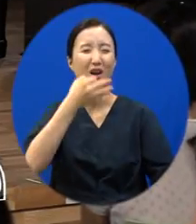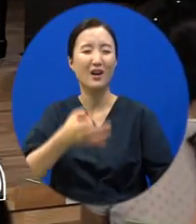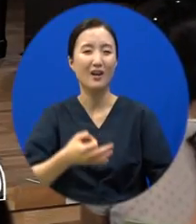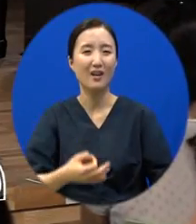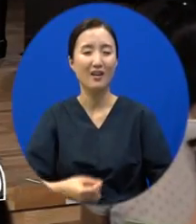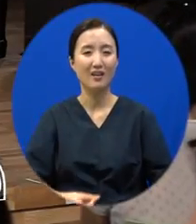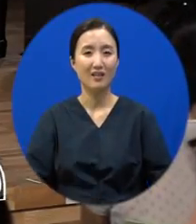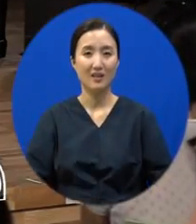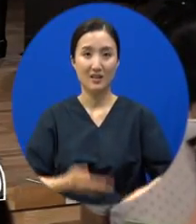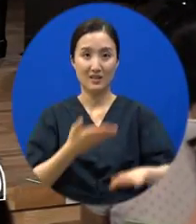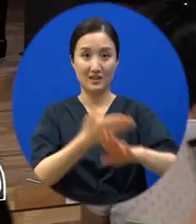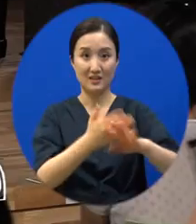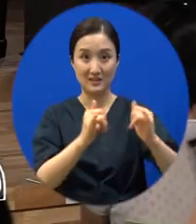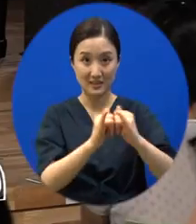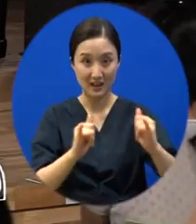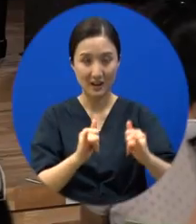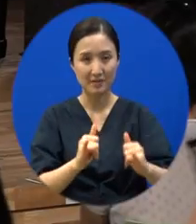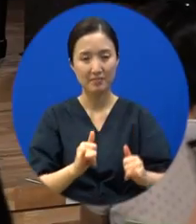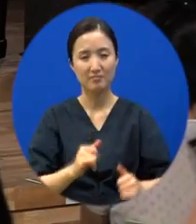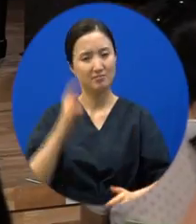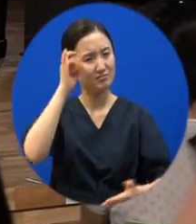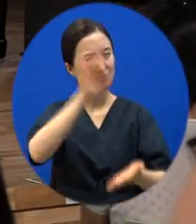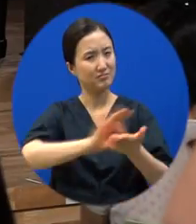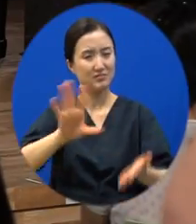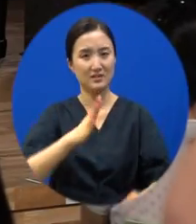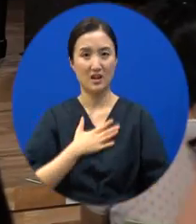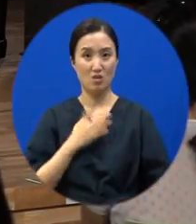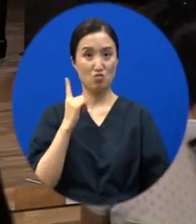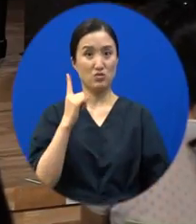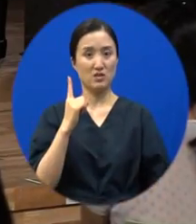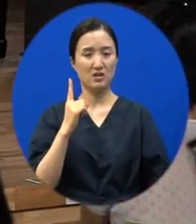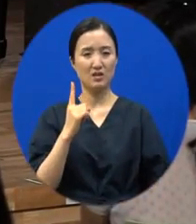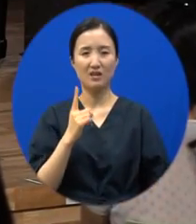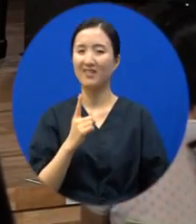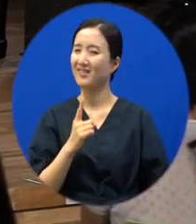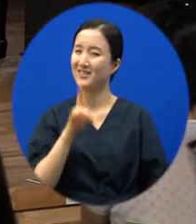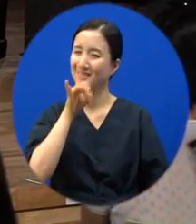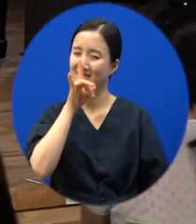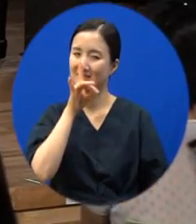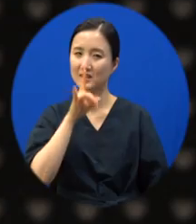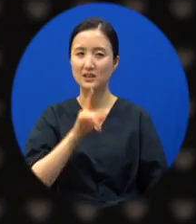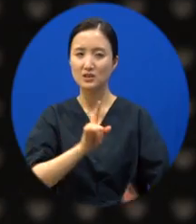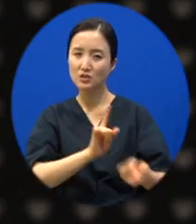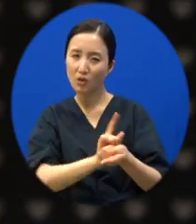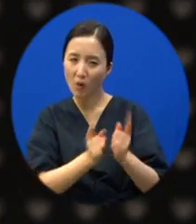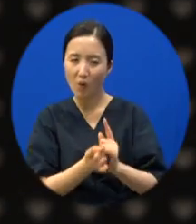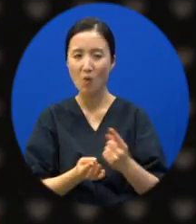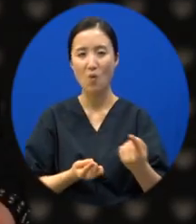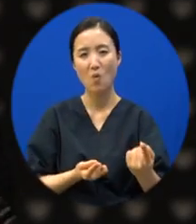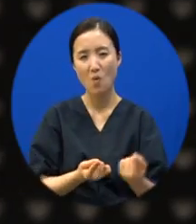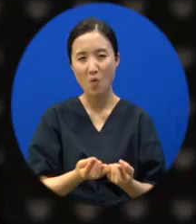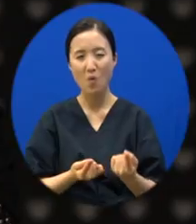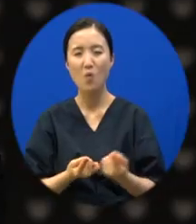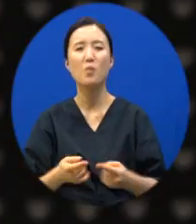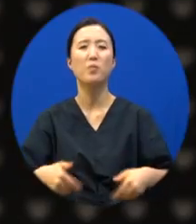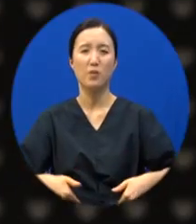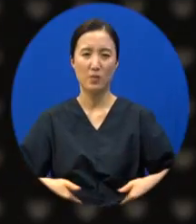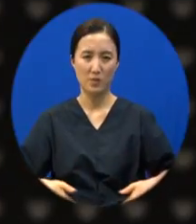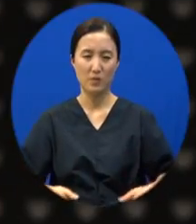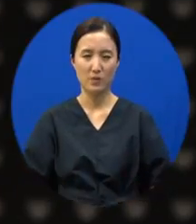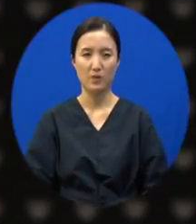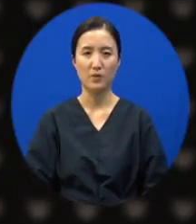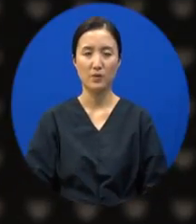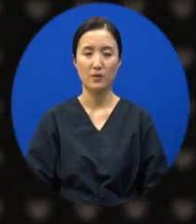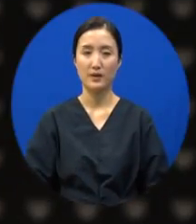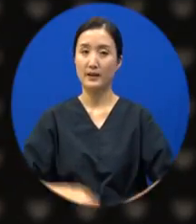밸런스, 이 균형 감각이 굉장히 중요합니다. 외모 관리에 있어서도 타인에게 호감을 주고 싶은